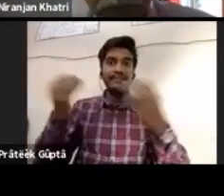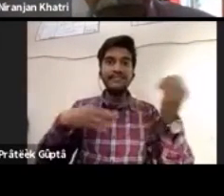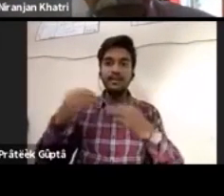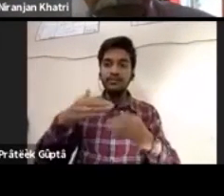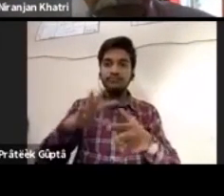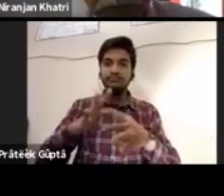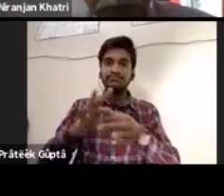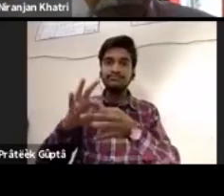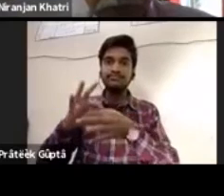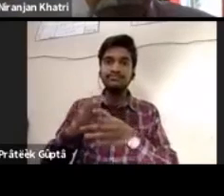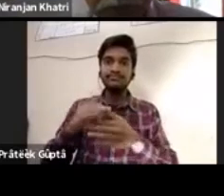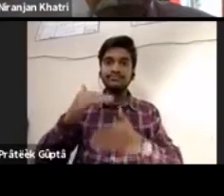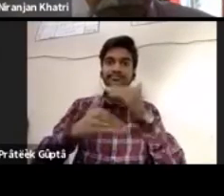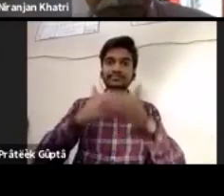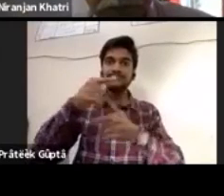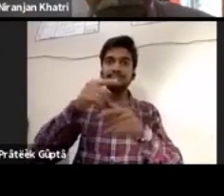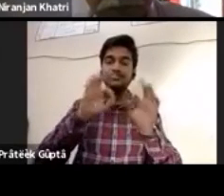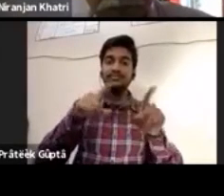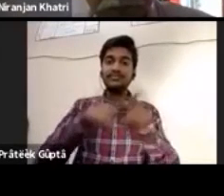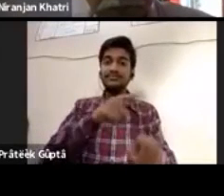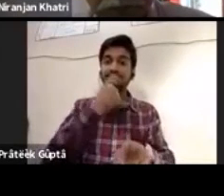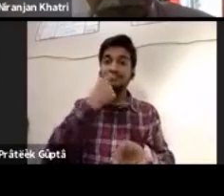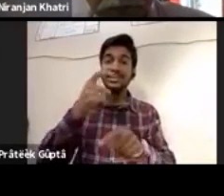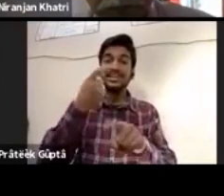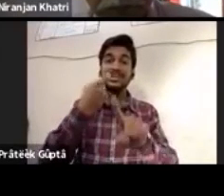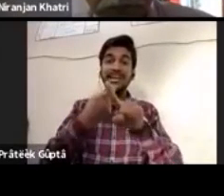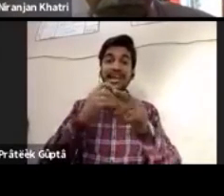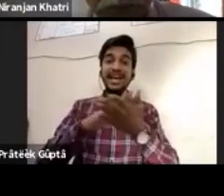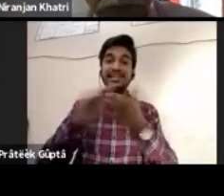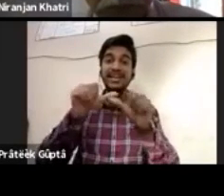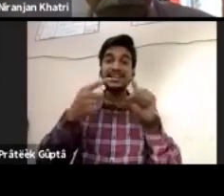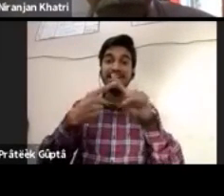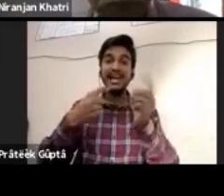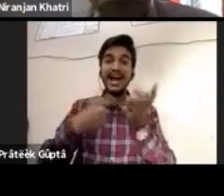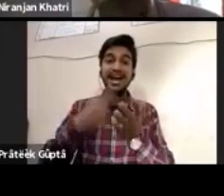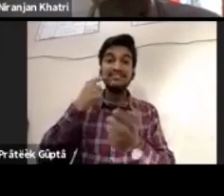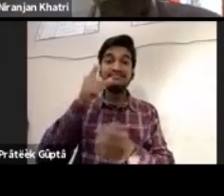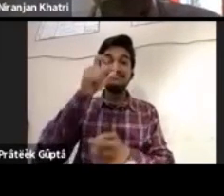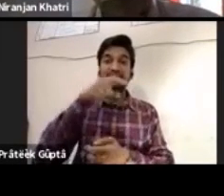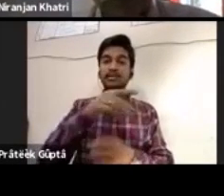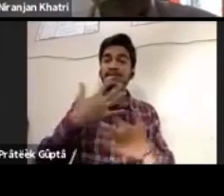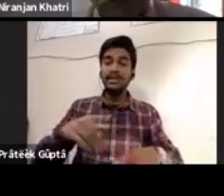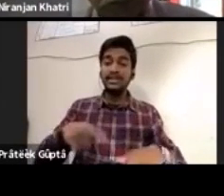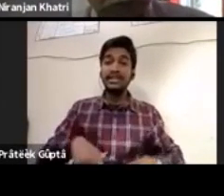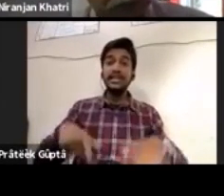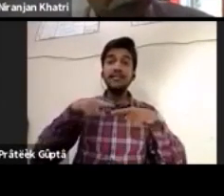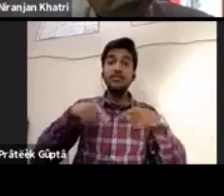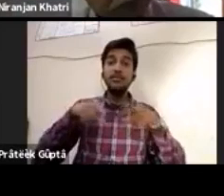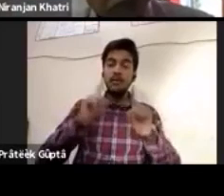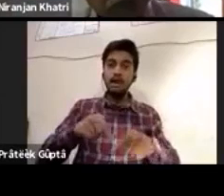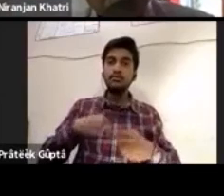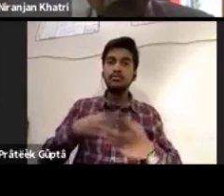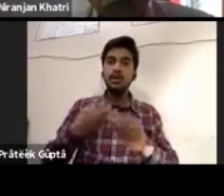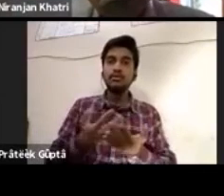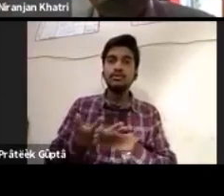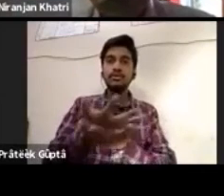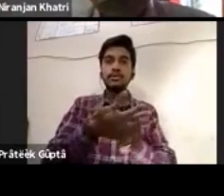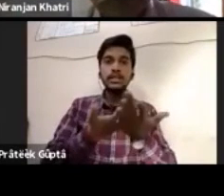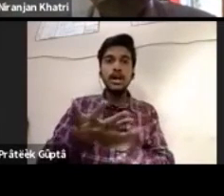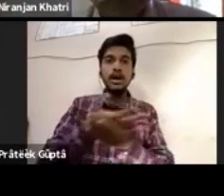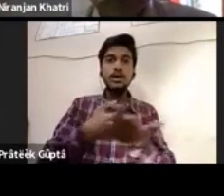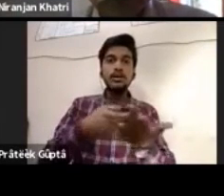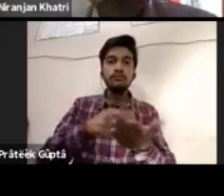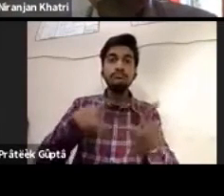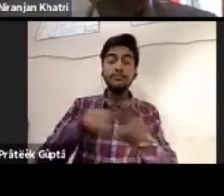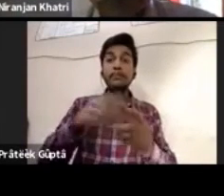मिस्टर खत्री से मैंने यही सीखा, खत्री सर से, कि जीवन में अगर हमारे पास जो भी कुछ है हम शेयर कर दें, हम किसी को दे दें, तो पता नहीं